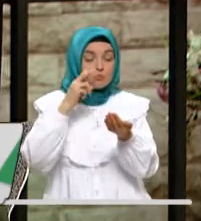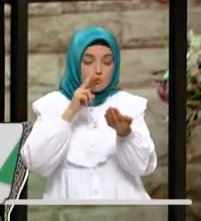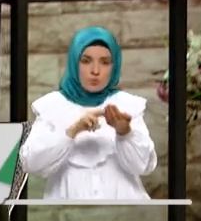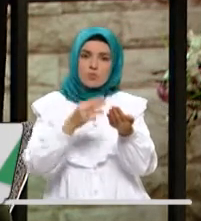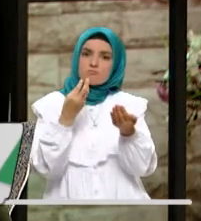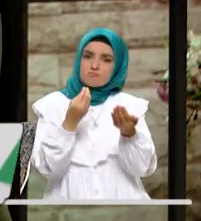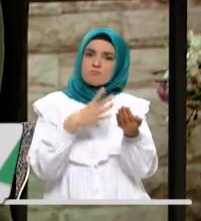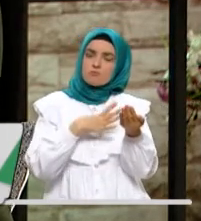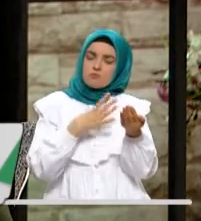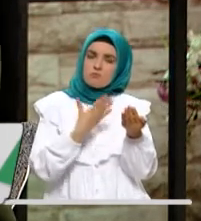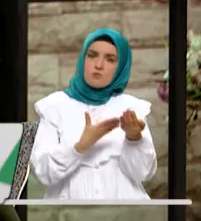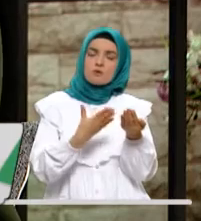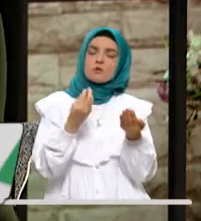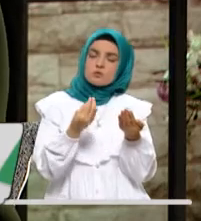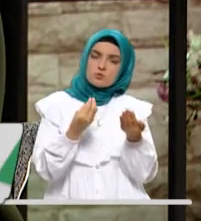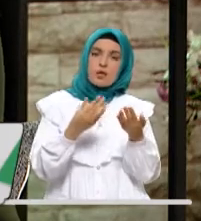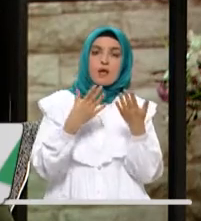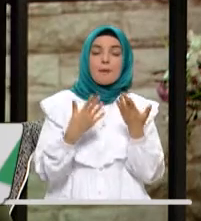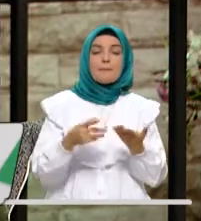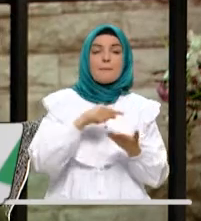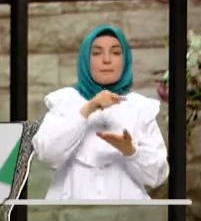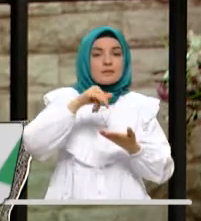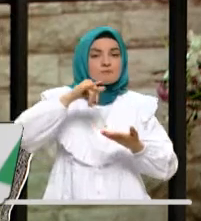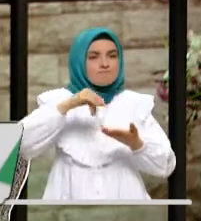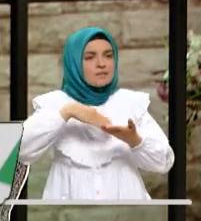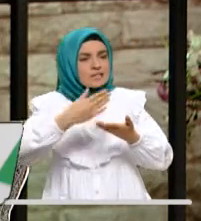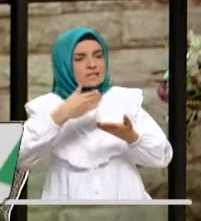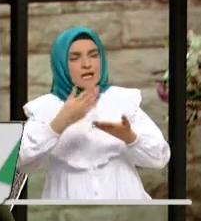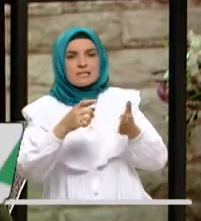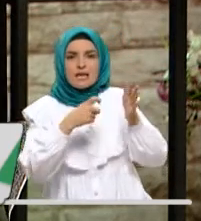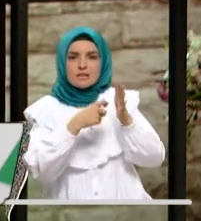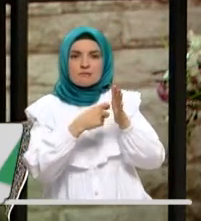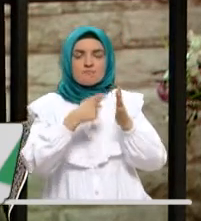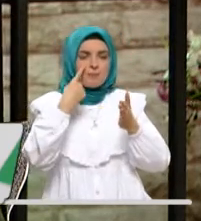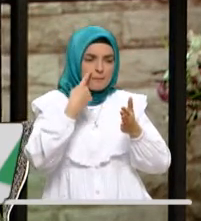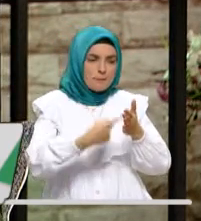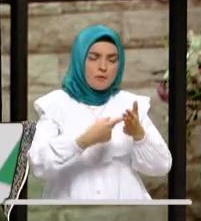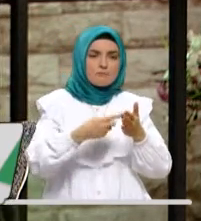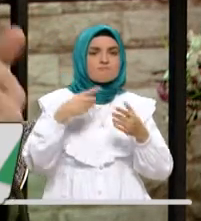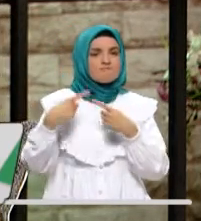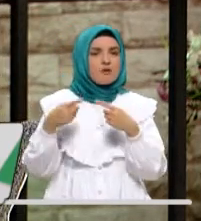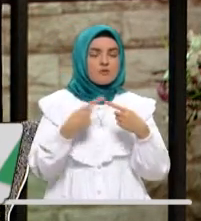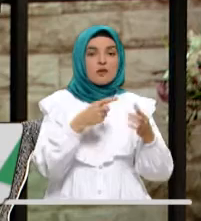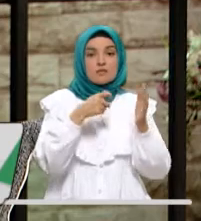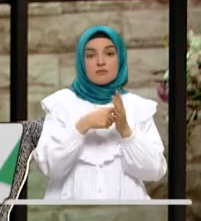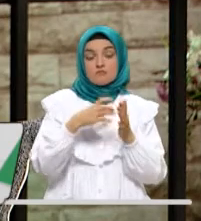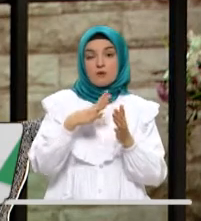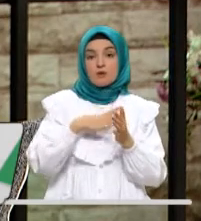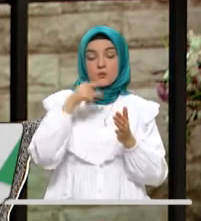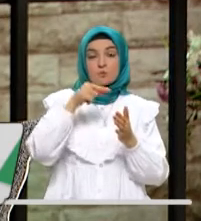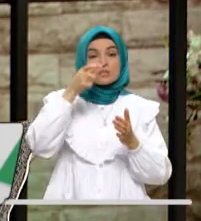çok güzel sirkeyi ilave etmişsin ama yanındaki diğerleri de beni ilgilendiriyor. Onlarla da muhatabım ben. Sadece ön yüz